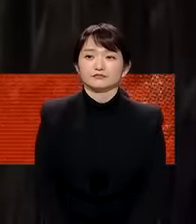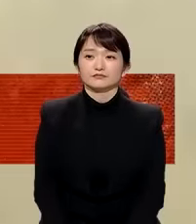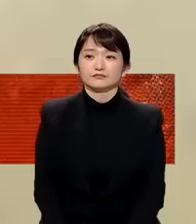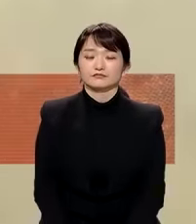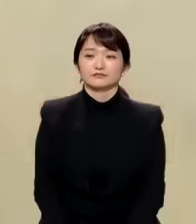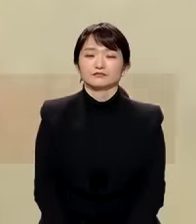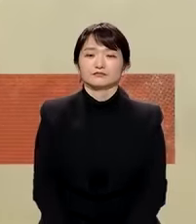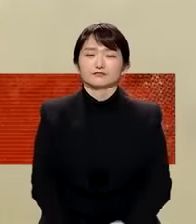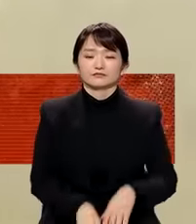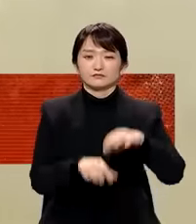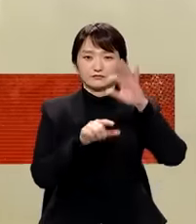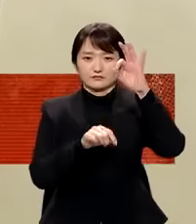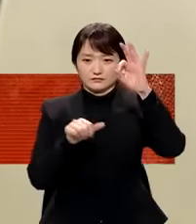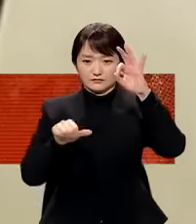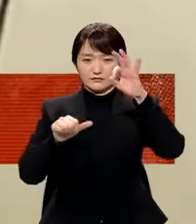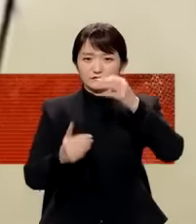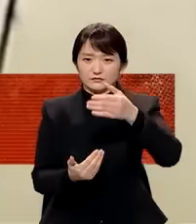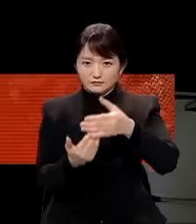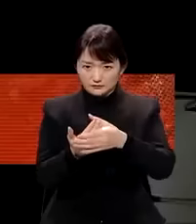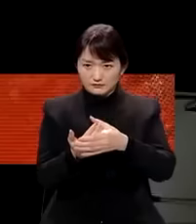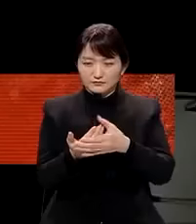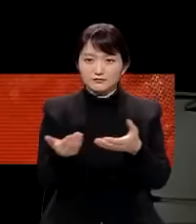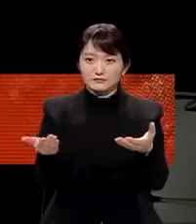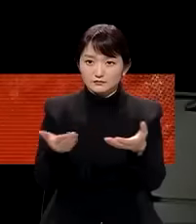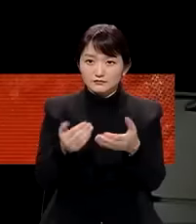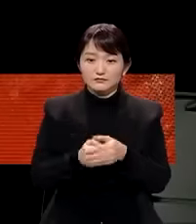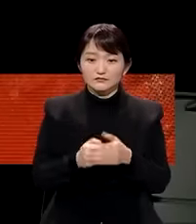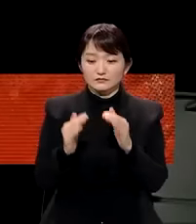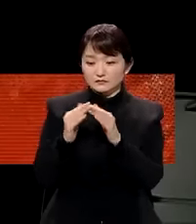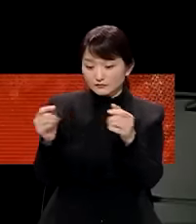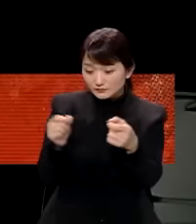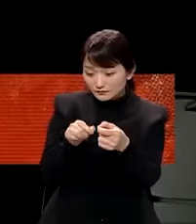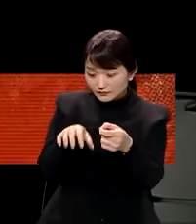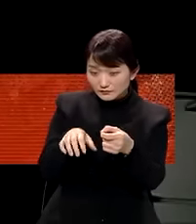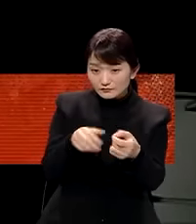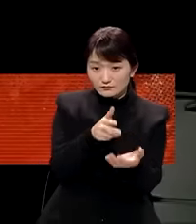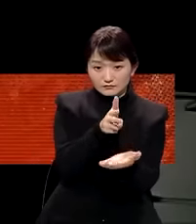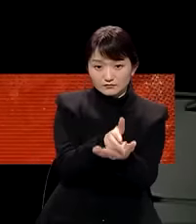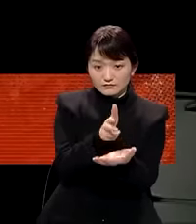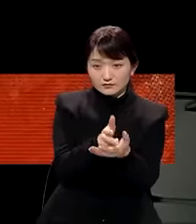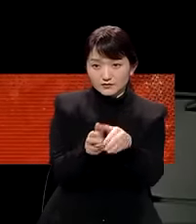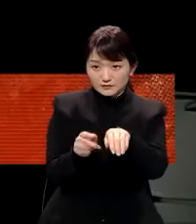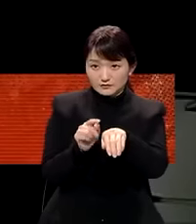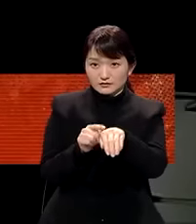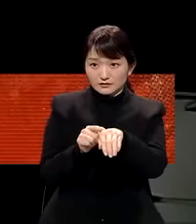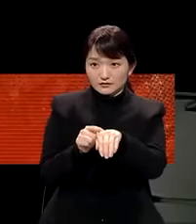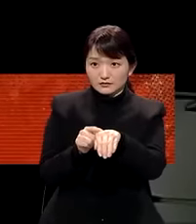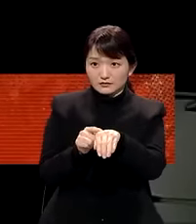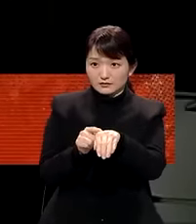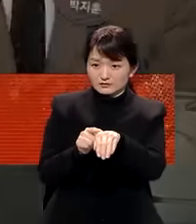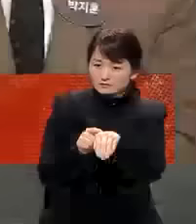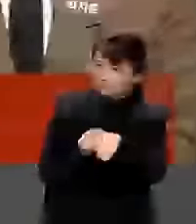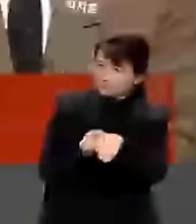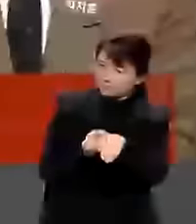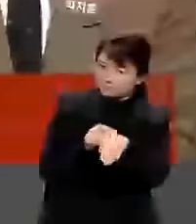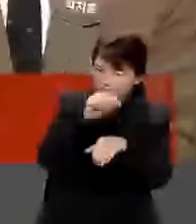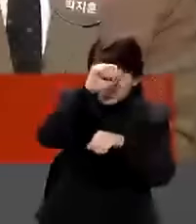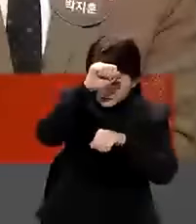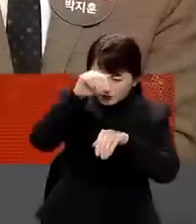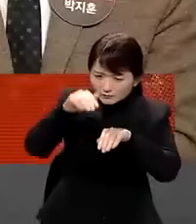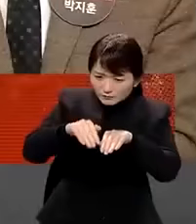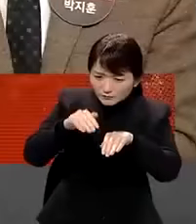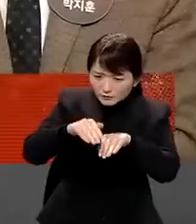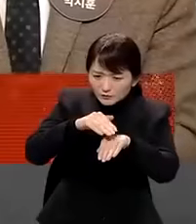발생했던 일인데요 집 앞에 주차장에 차량이 있었는 주차된 차량이 있었는데 뭔가 발자국이 있어서